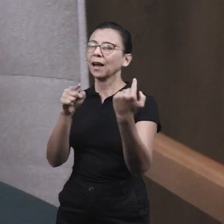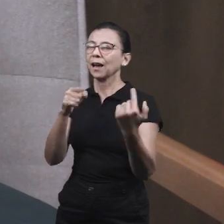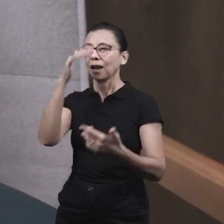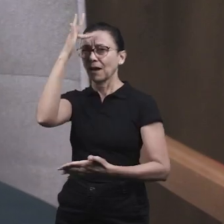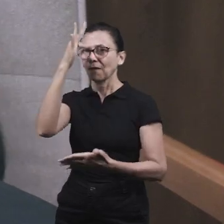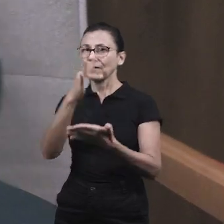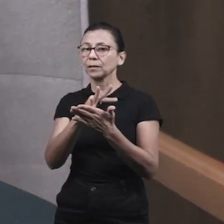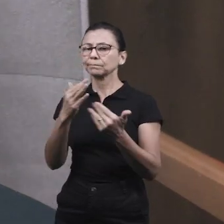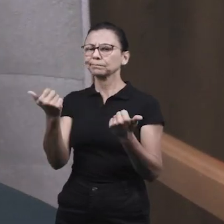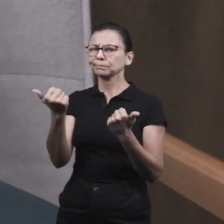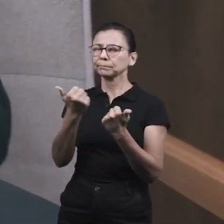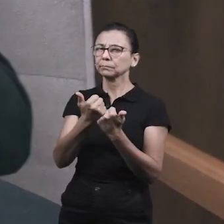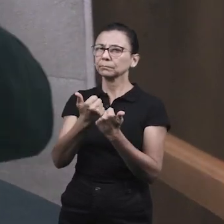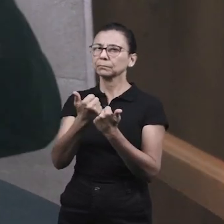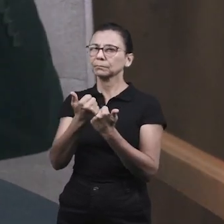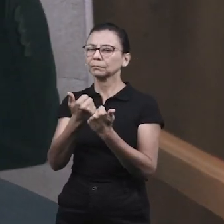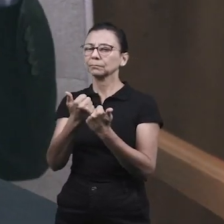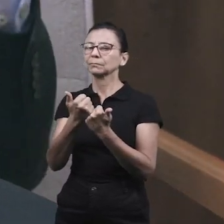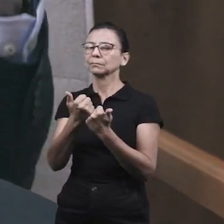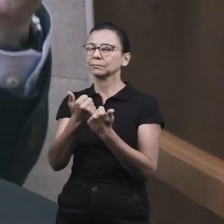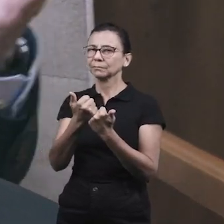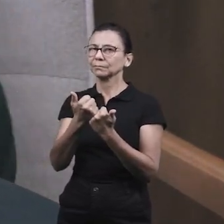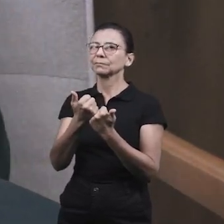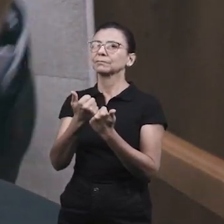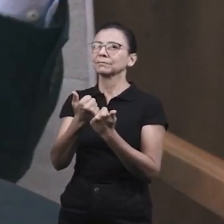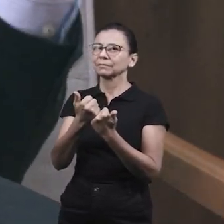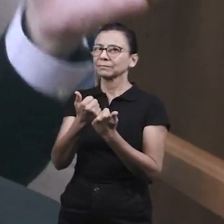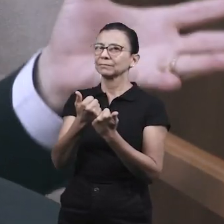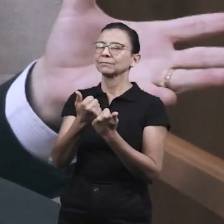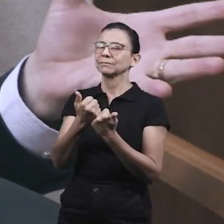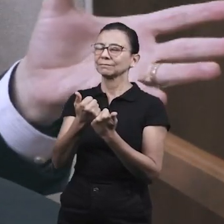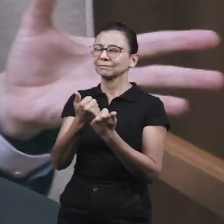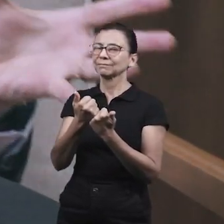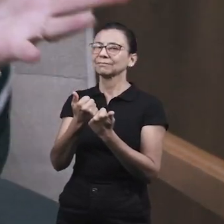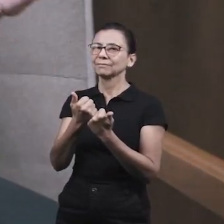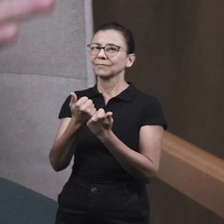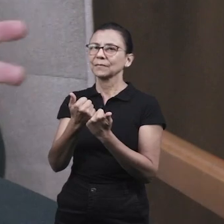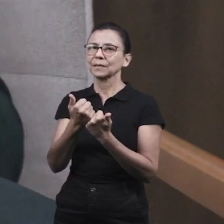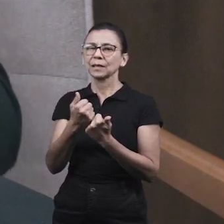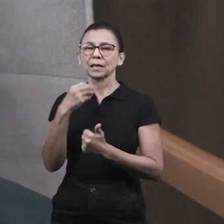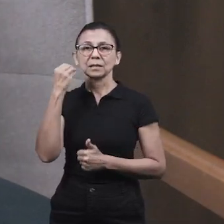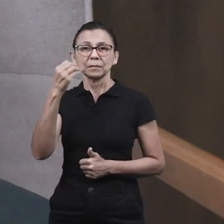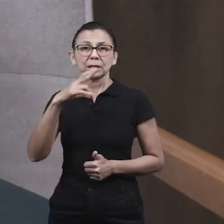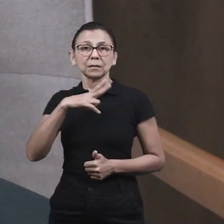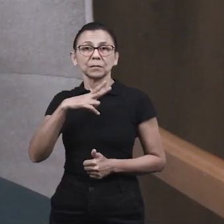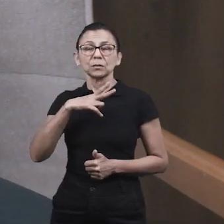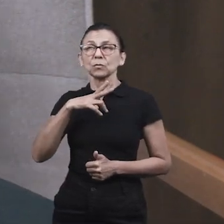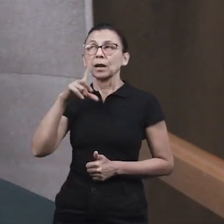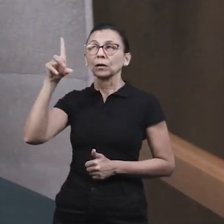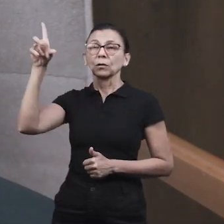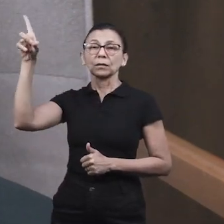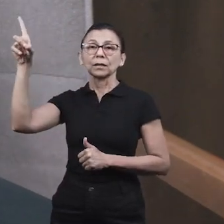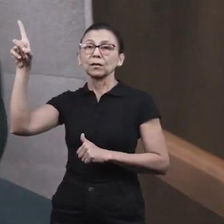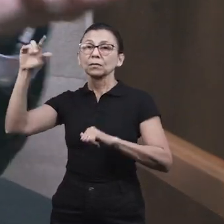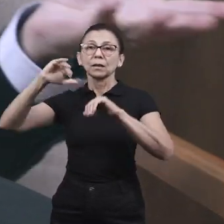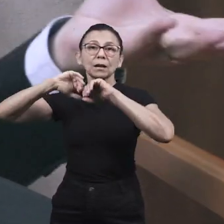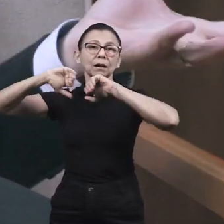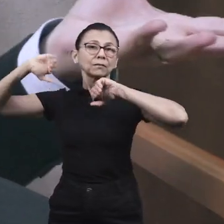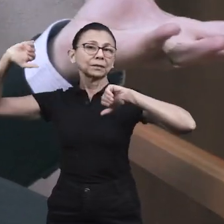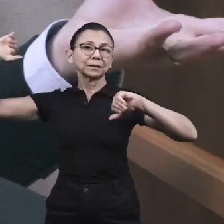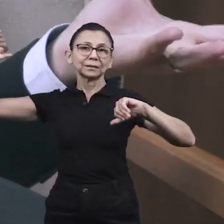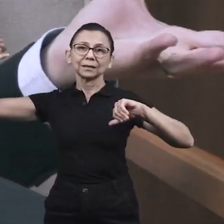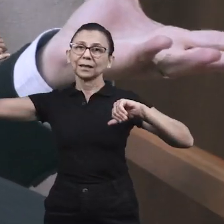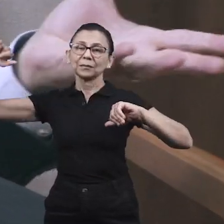et la propre théologie, ils ont, ils voulaient remplacer la foi, éloigner